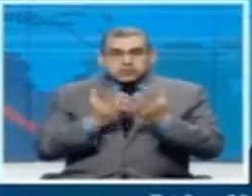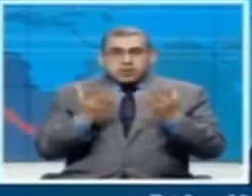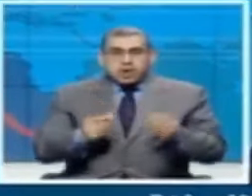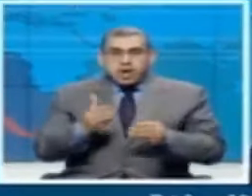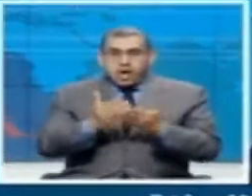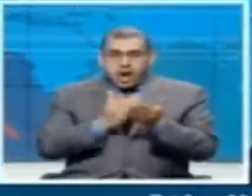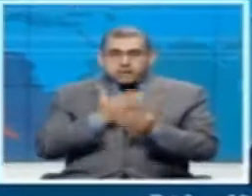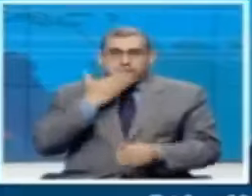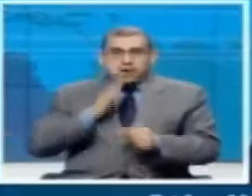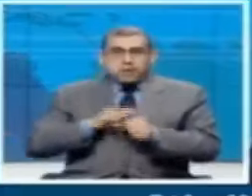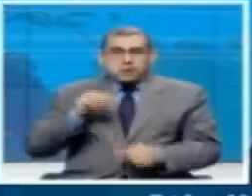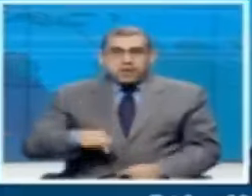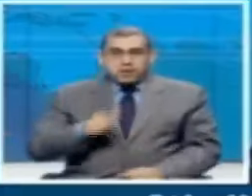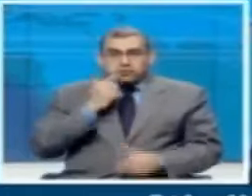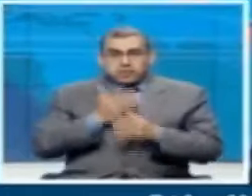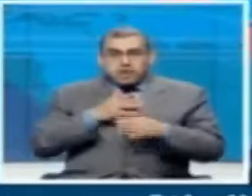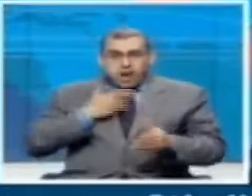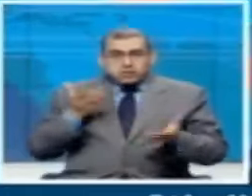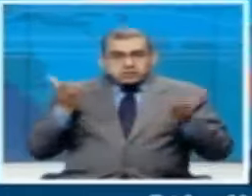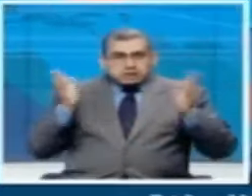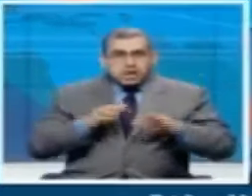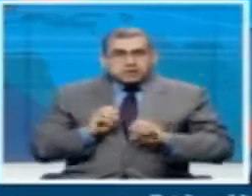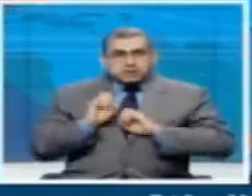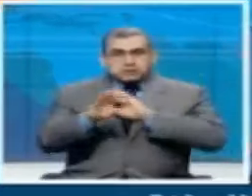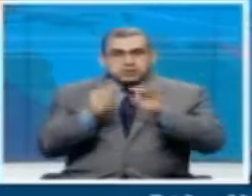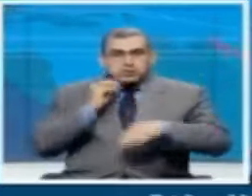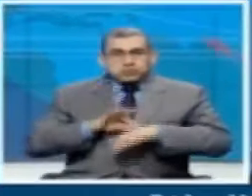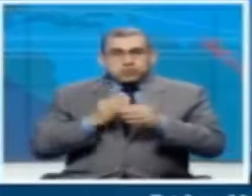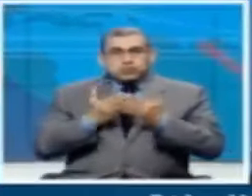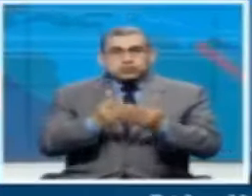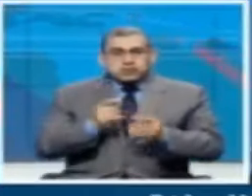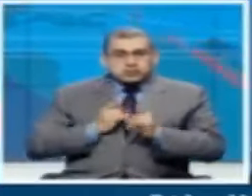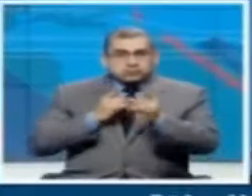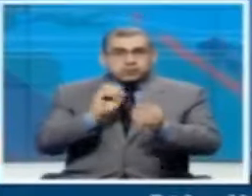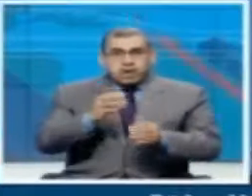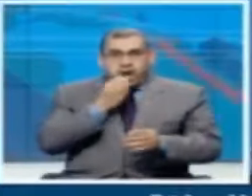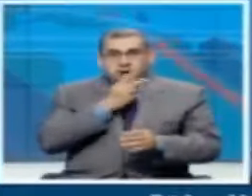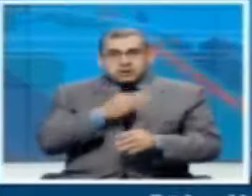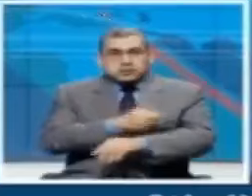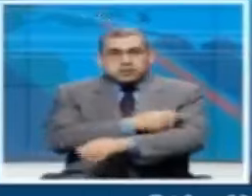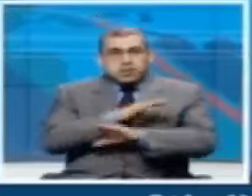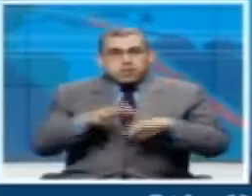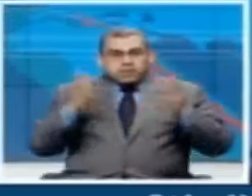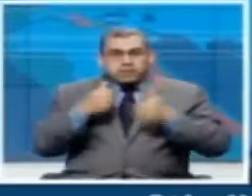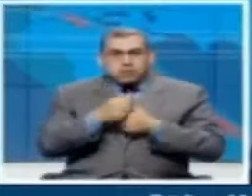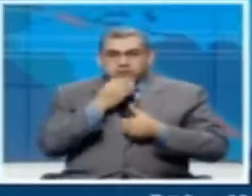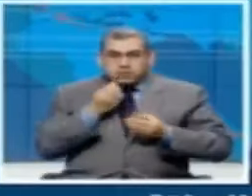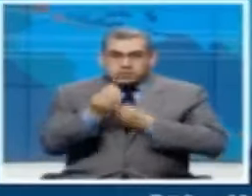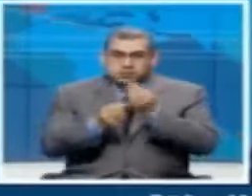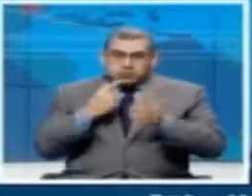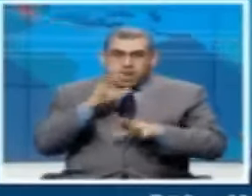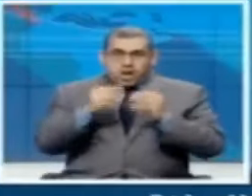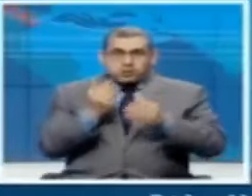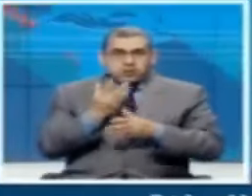قبل شهر رمضان حتى يتسنى زياده تدفق المساعدات الانسانيه ومواد الاغاثه بالكميات الكافيه لاحتياجات